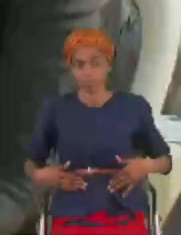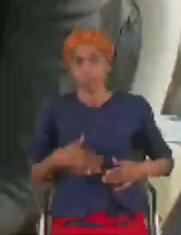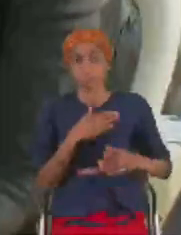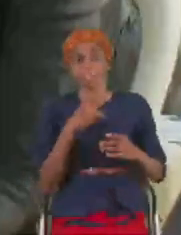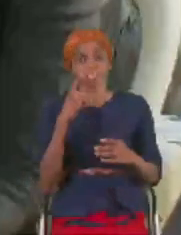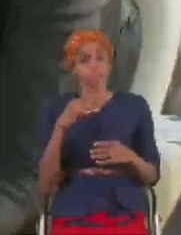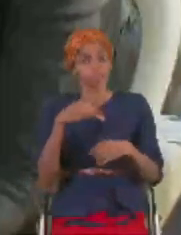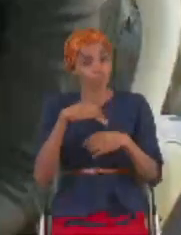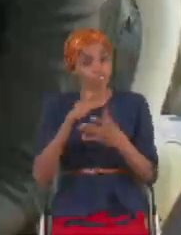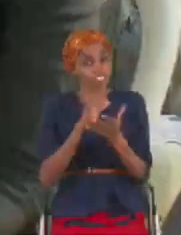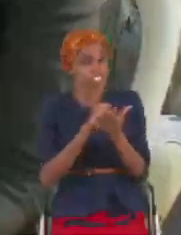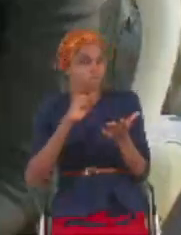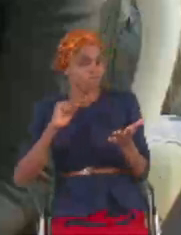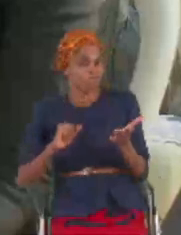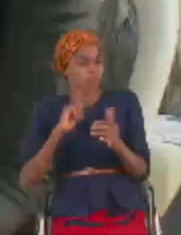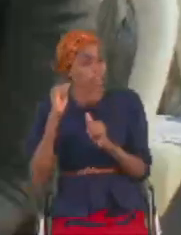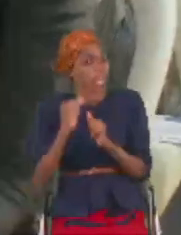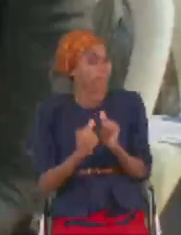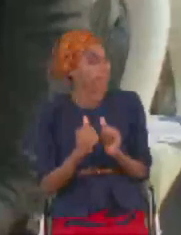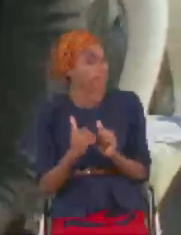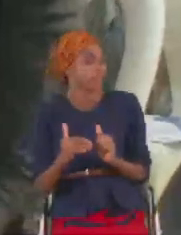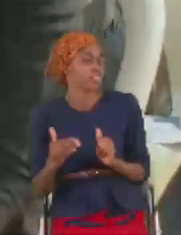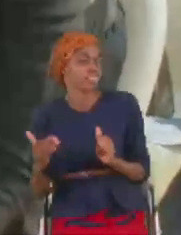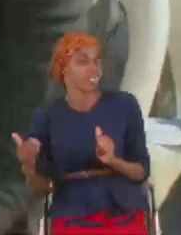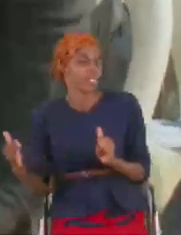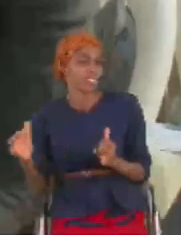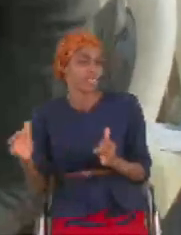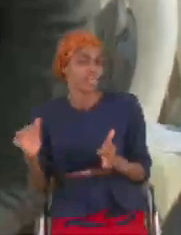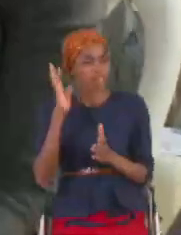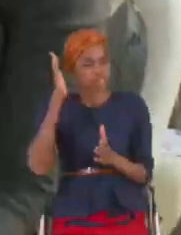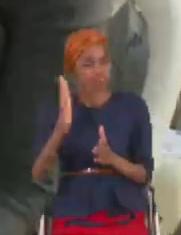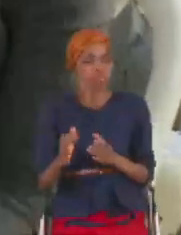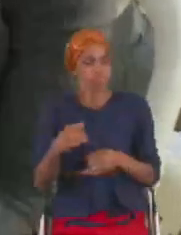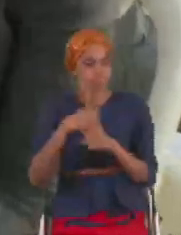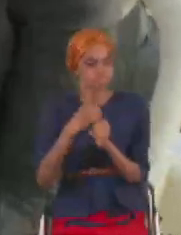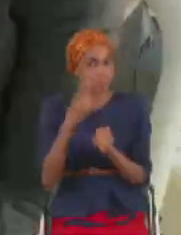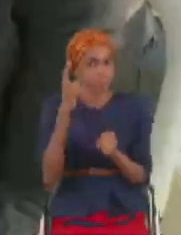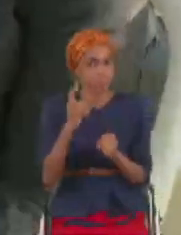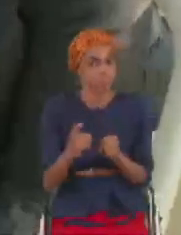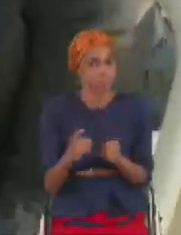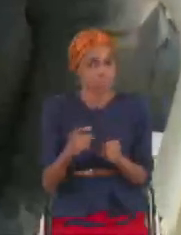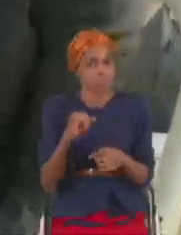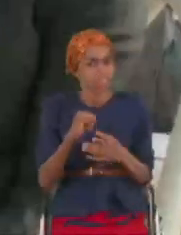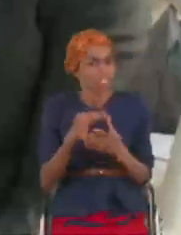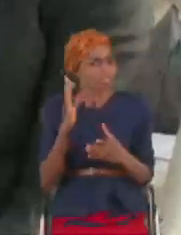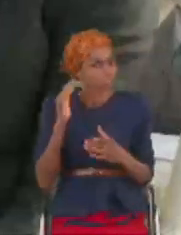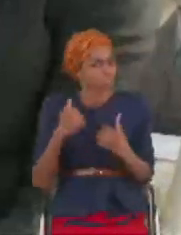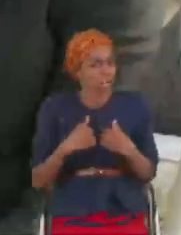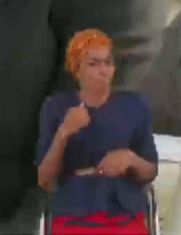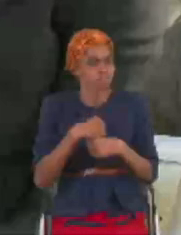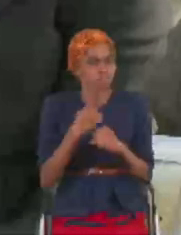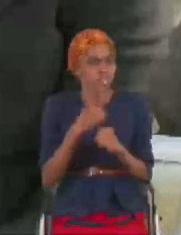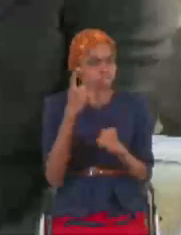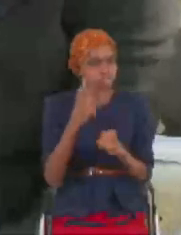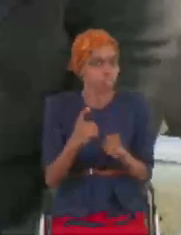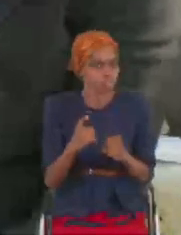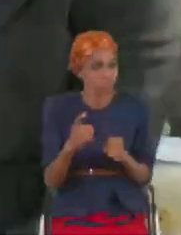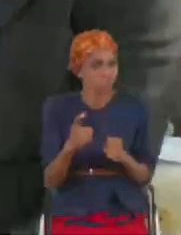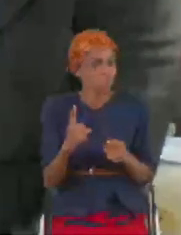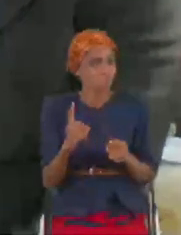elle va ôter tout ce qui va ce qui pourra